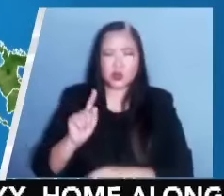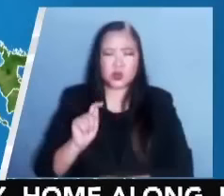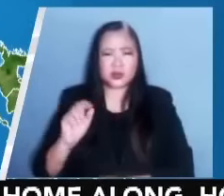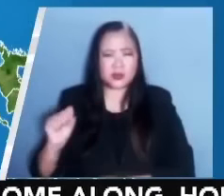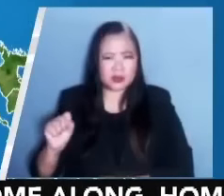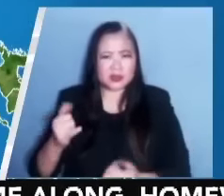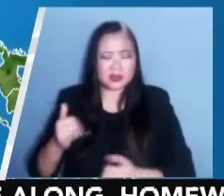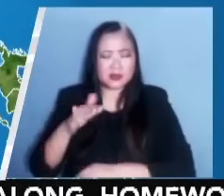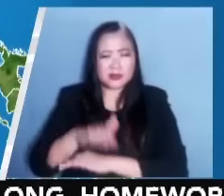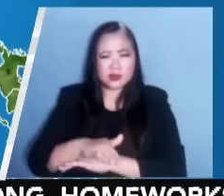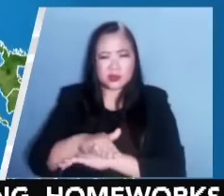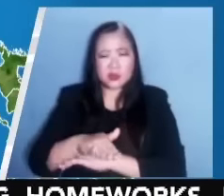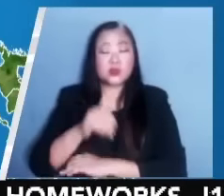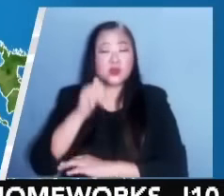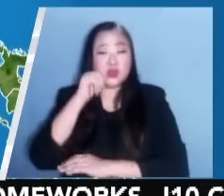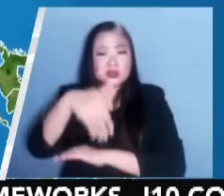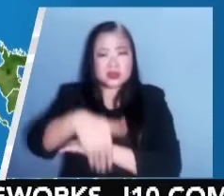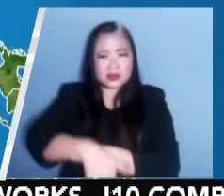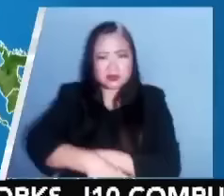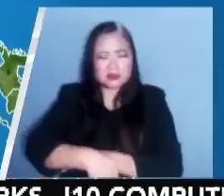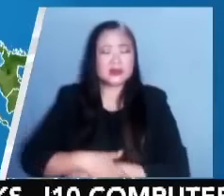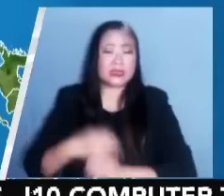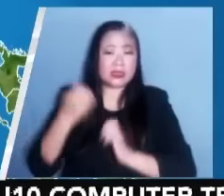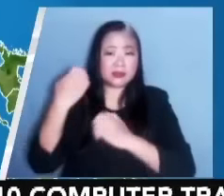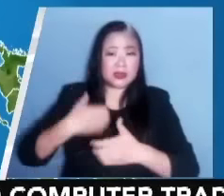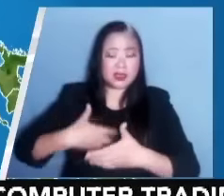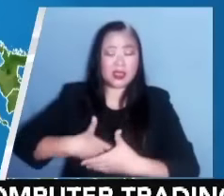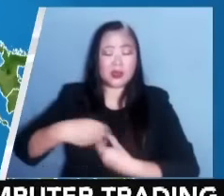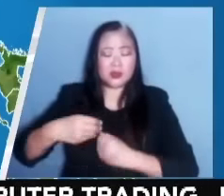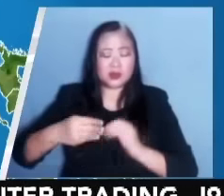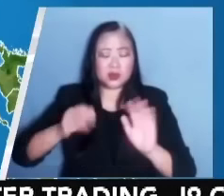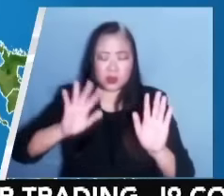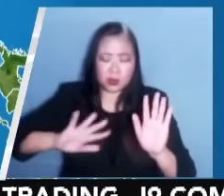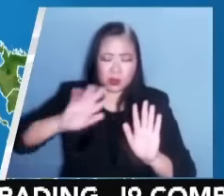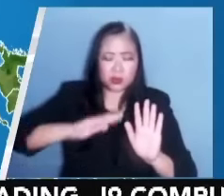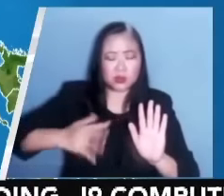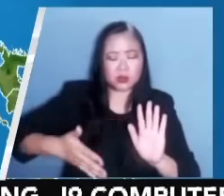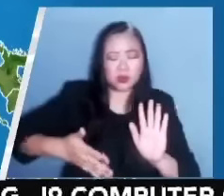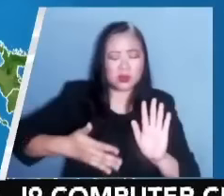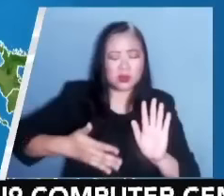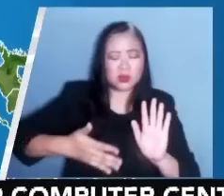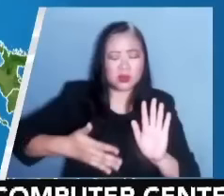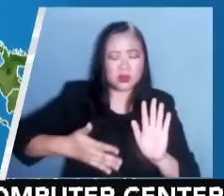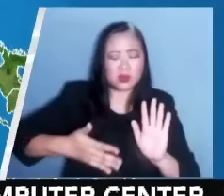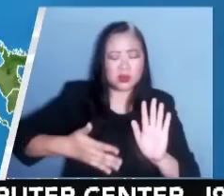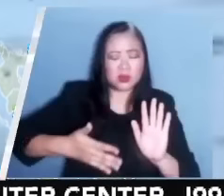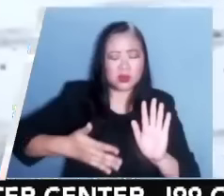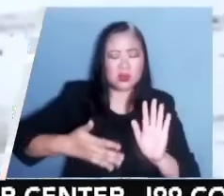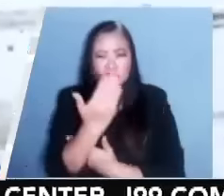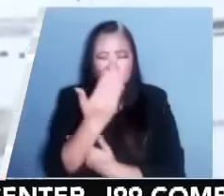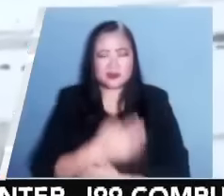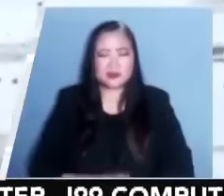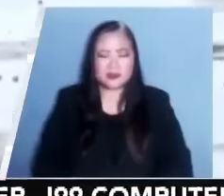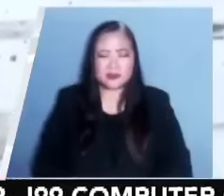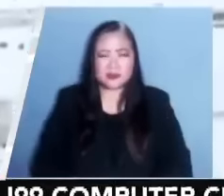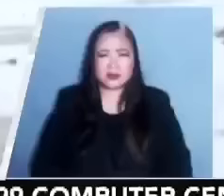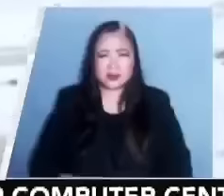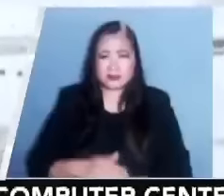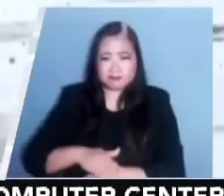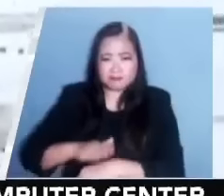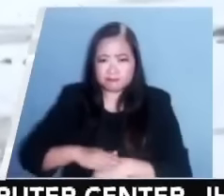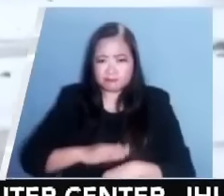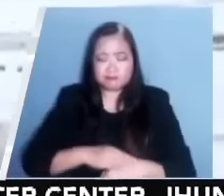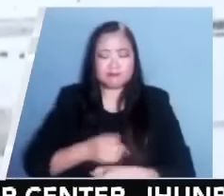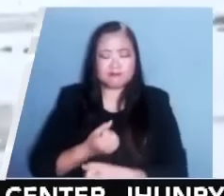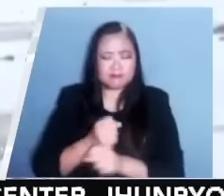gabi. Inaasang lalabas po ng PAR bukas ng umaga. Paalala mga kapuso, stay safe and stay updated para ligtas po